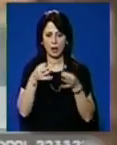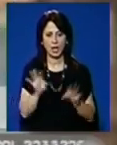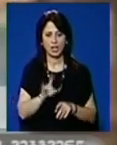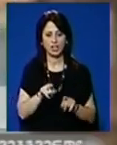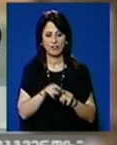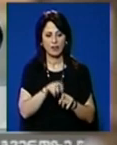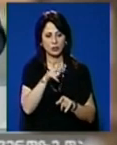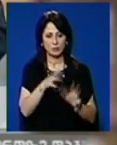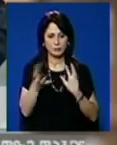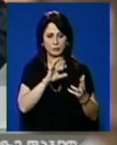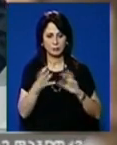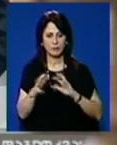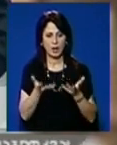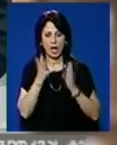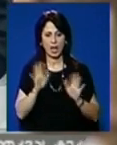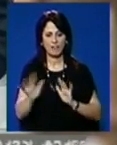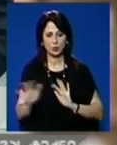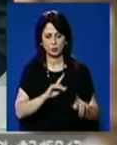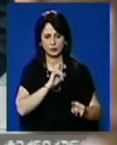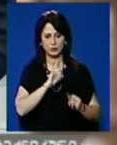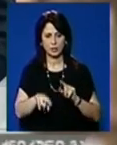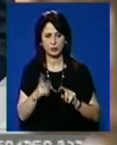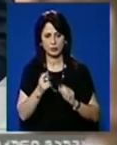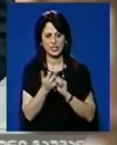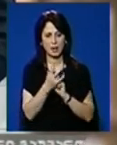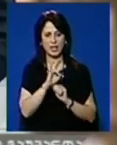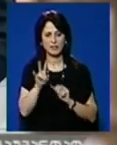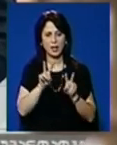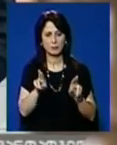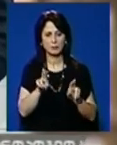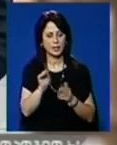დაუშვებ იმ გვარს უსურ და არაეფექტურ რეაგირებას, როგორც ეს 13 ივნის